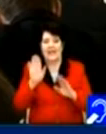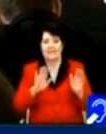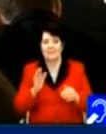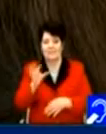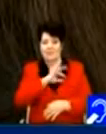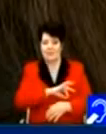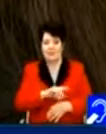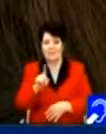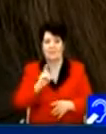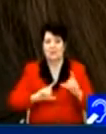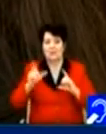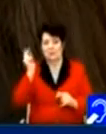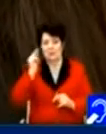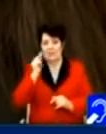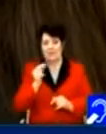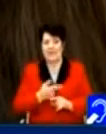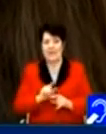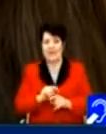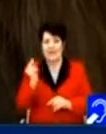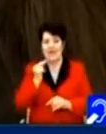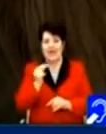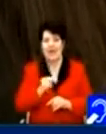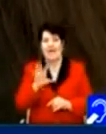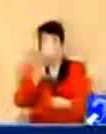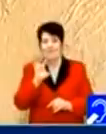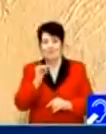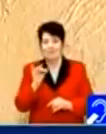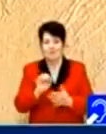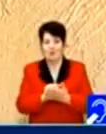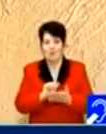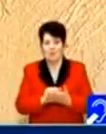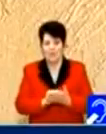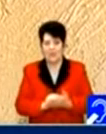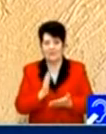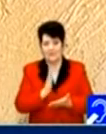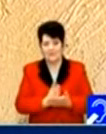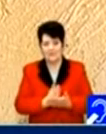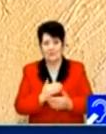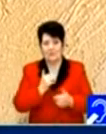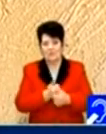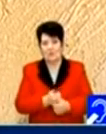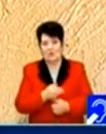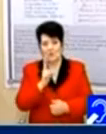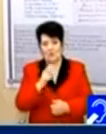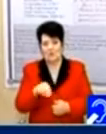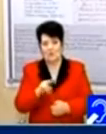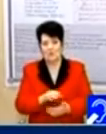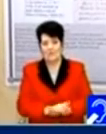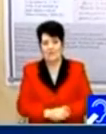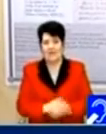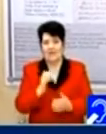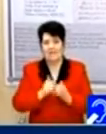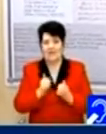utilă pentru studenții care studiază istoria. Fotografiile și documentele expuse sunt însoțite de un cod QR.